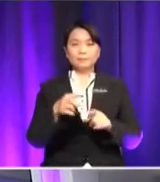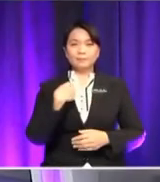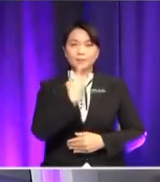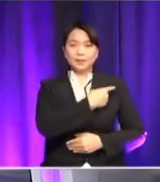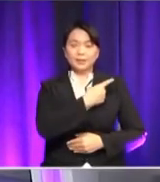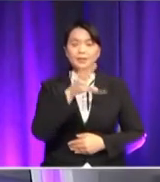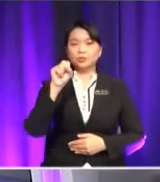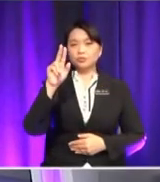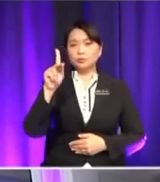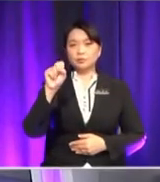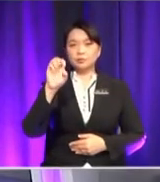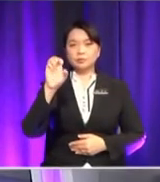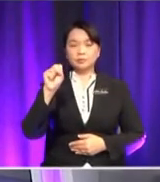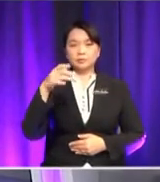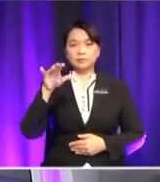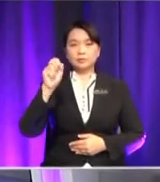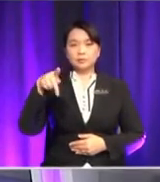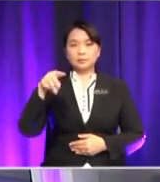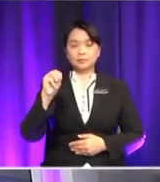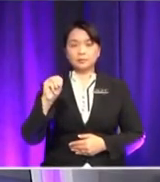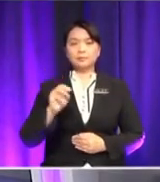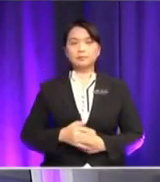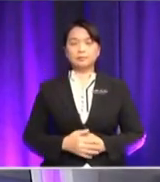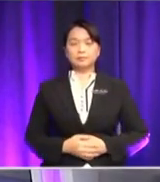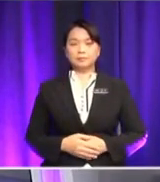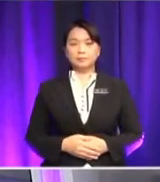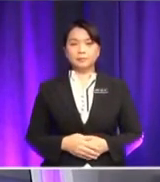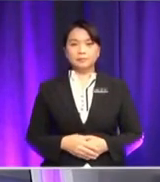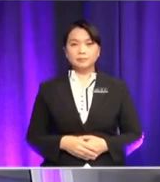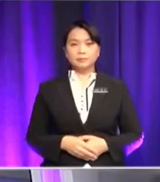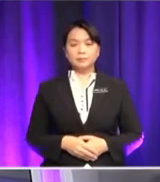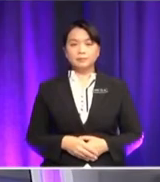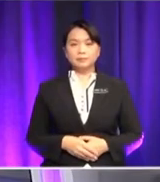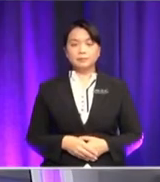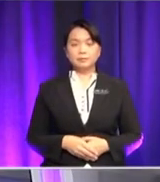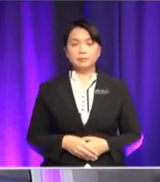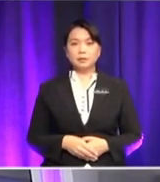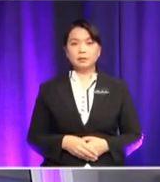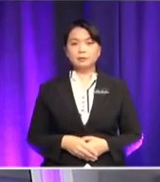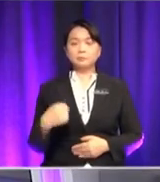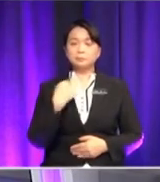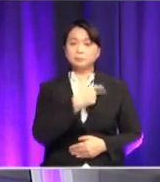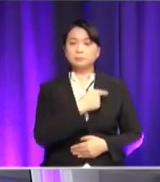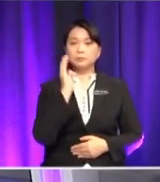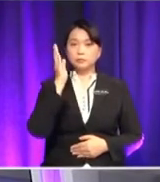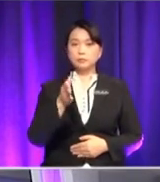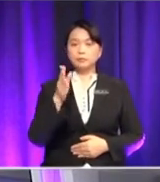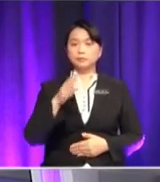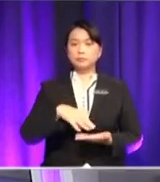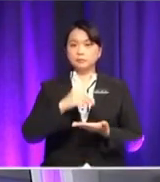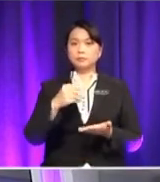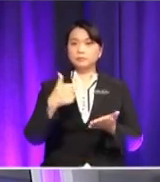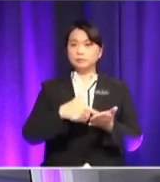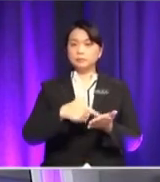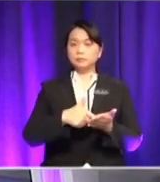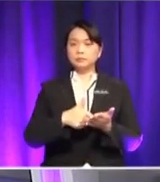sussex SPM 2008 2 dimana kita sedang belajar mengenai coffee komunikasi teknik ke kaum itu semen kali ini kita kau kan Sapto visusnya berkarya